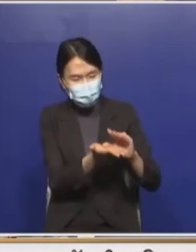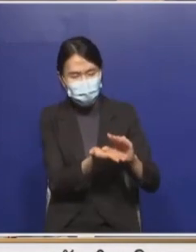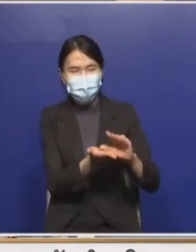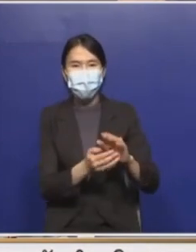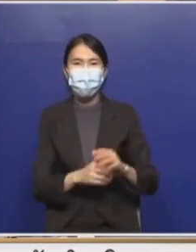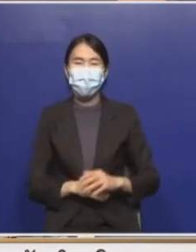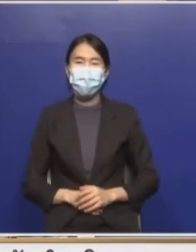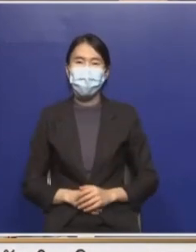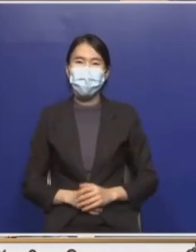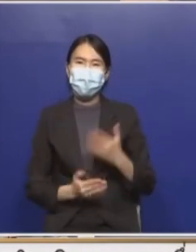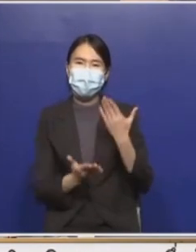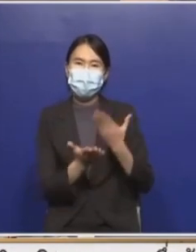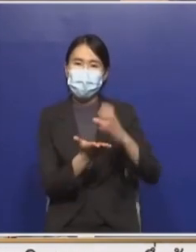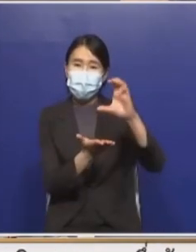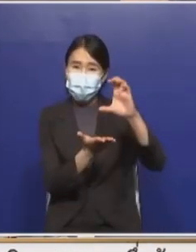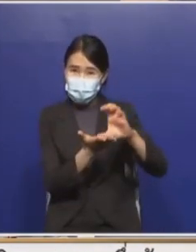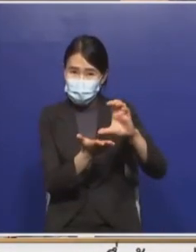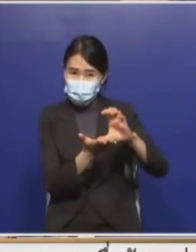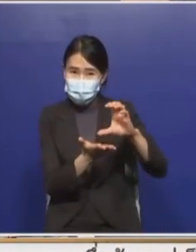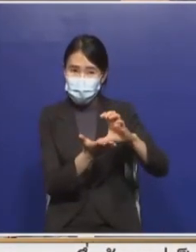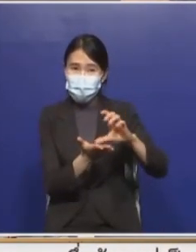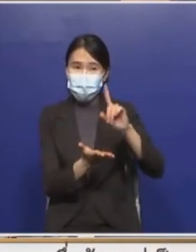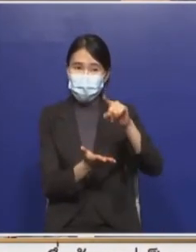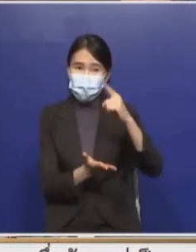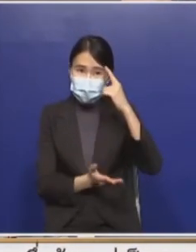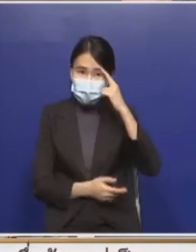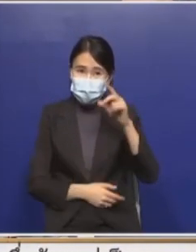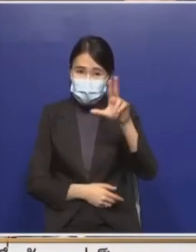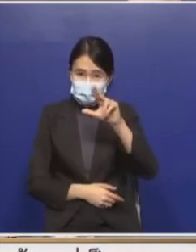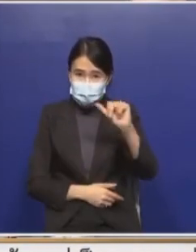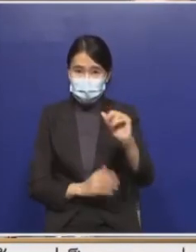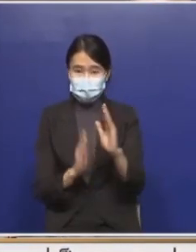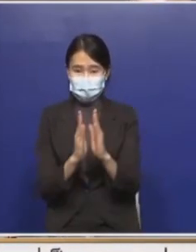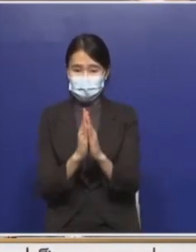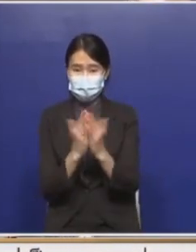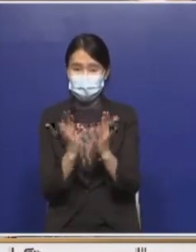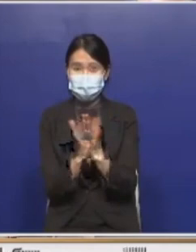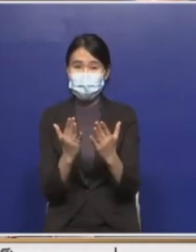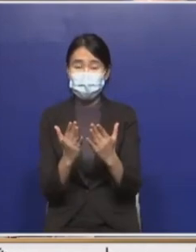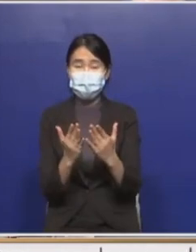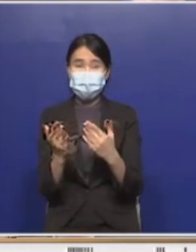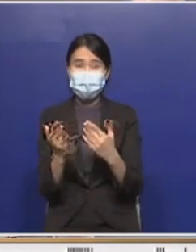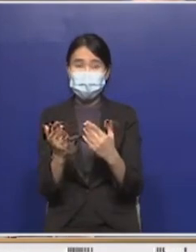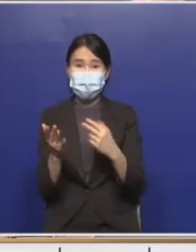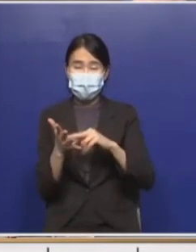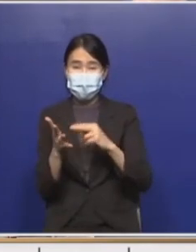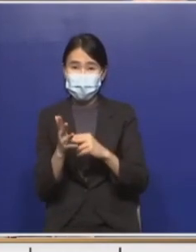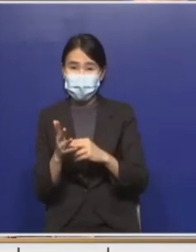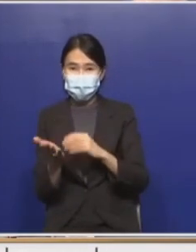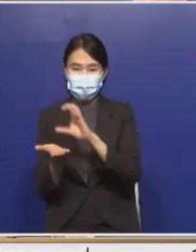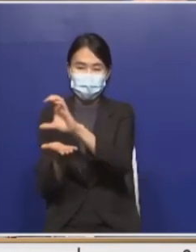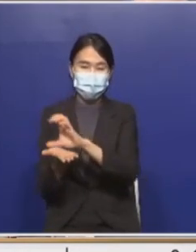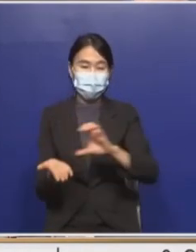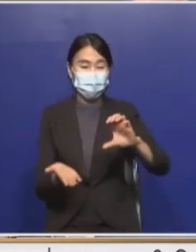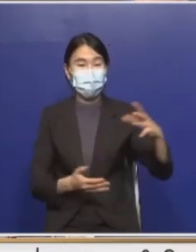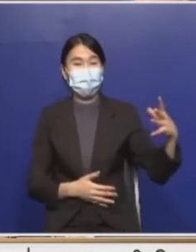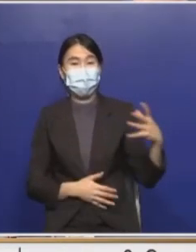งบประมาณที่แน่นอนที่จะต้องถูกใช้มันต้องอยู่ในเล่มนี้ไม่ใช่โยกรวบอำนา